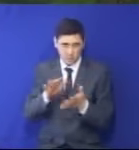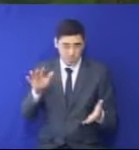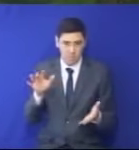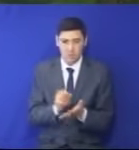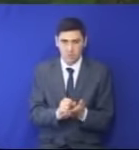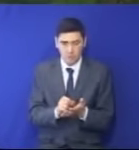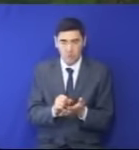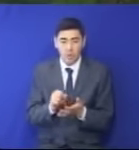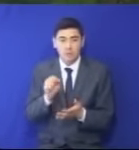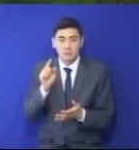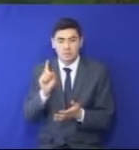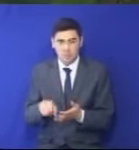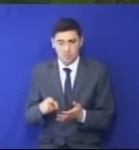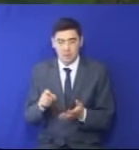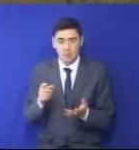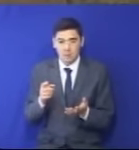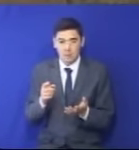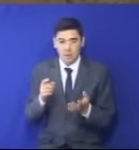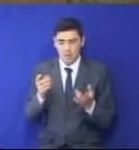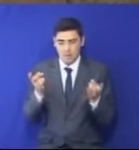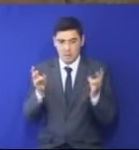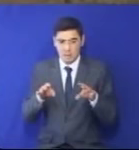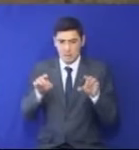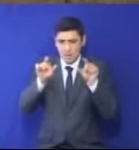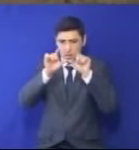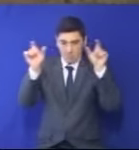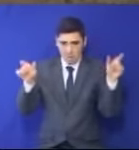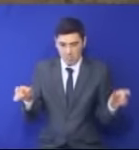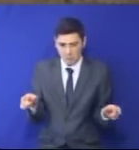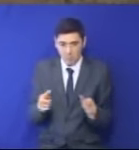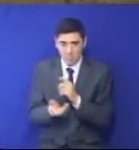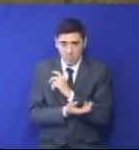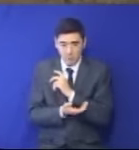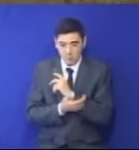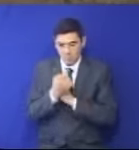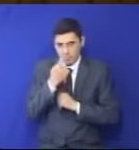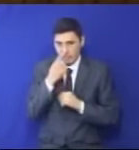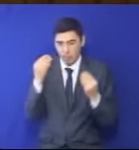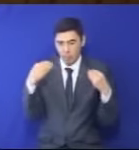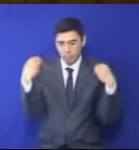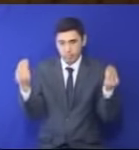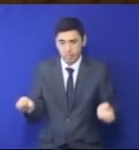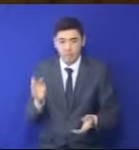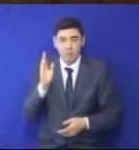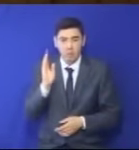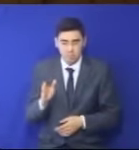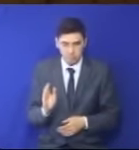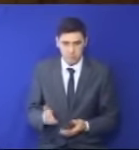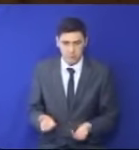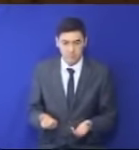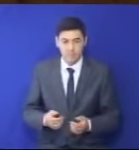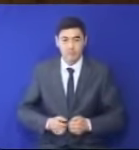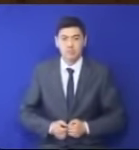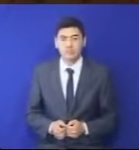қалған. Тек аралық қалғанымен оның өзі құлаудың аза ғалдында. Қарттарды ұмытып кеткен тәрізді деп шағымдан адол.